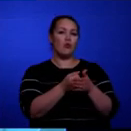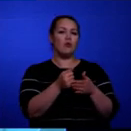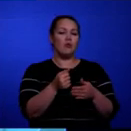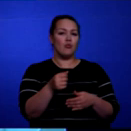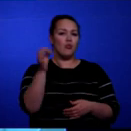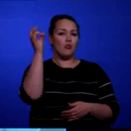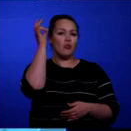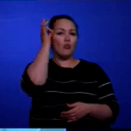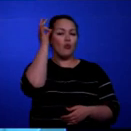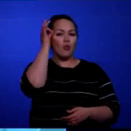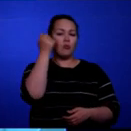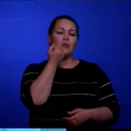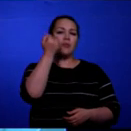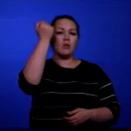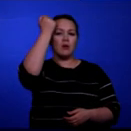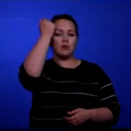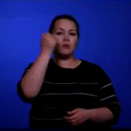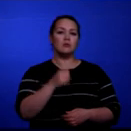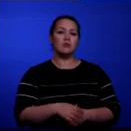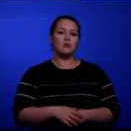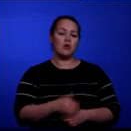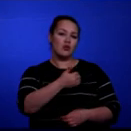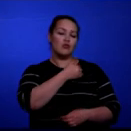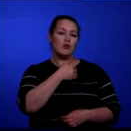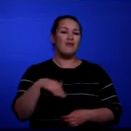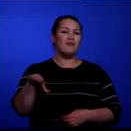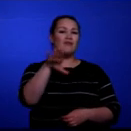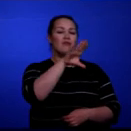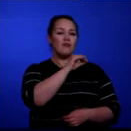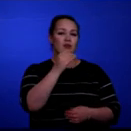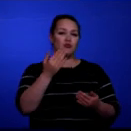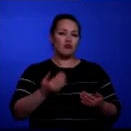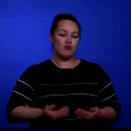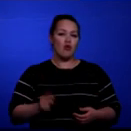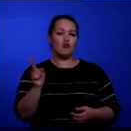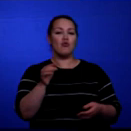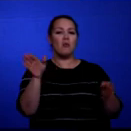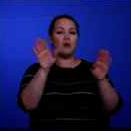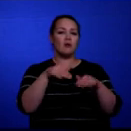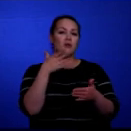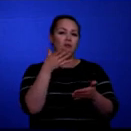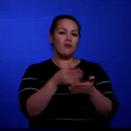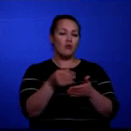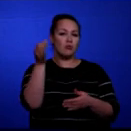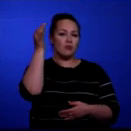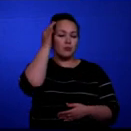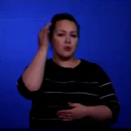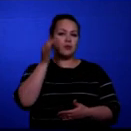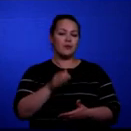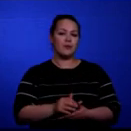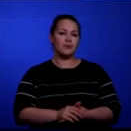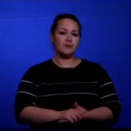желаю ребята вам всем прожить жизнь так чтобы оставить в ней свой неизгладимый след